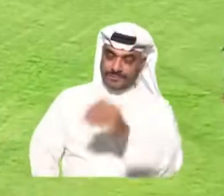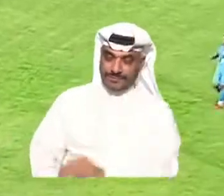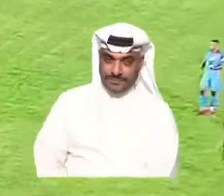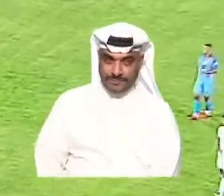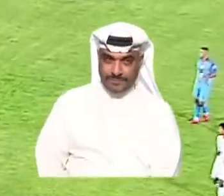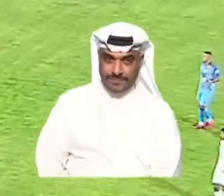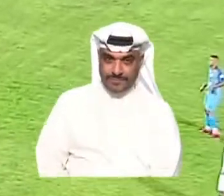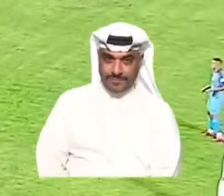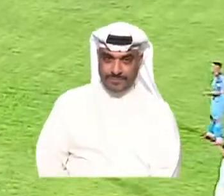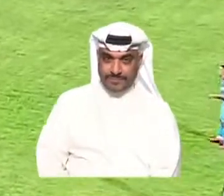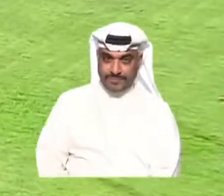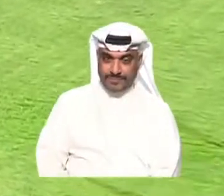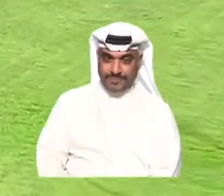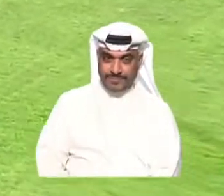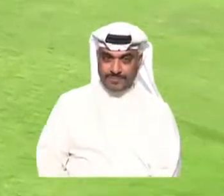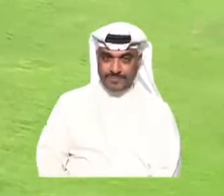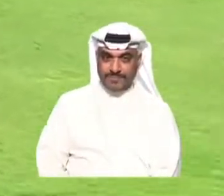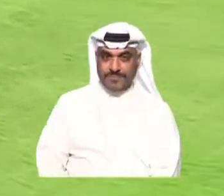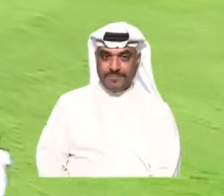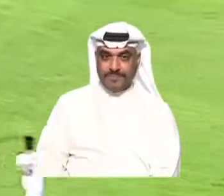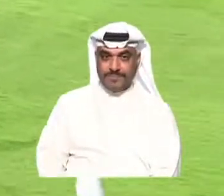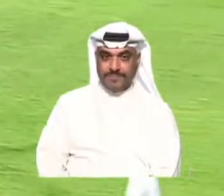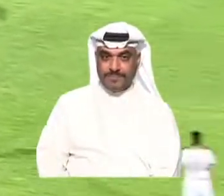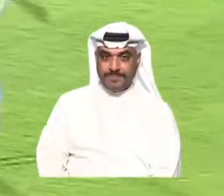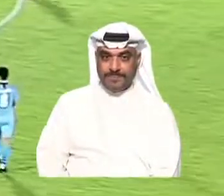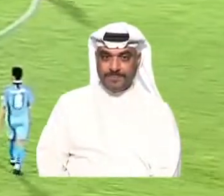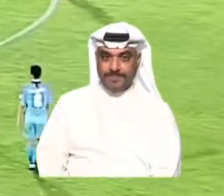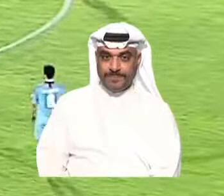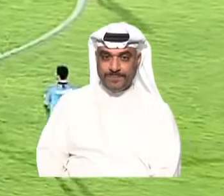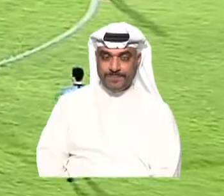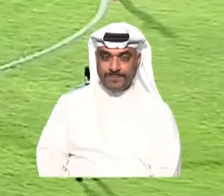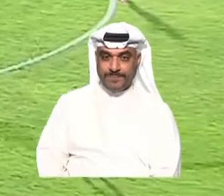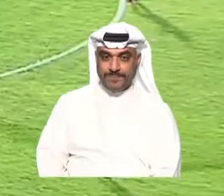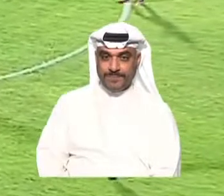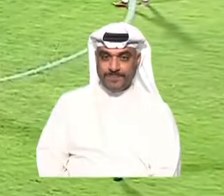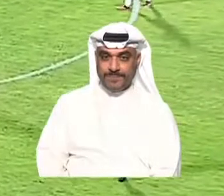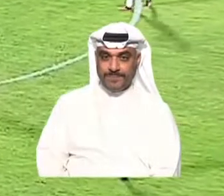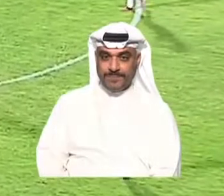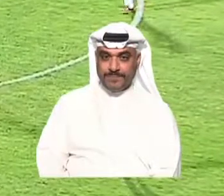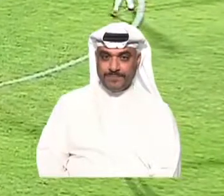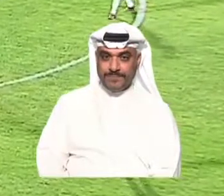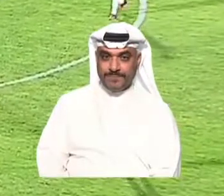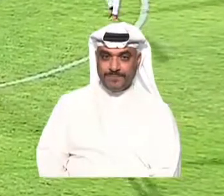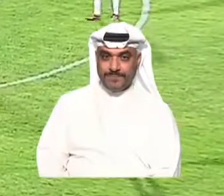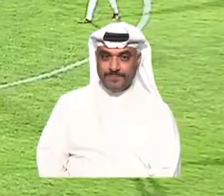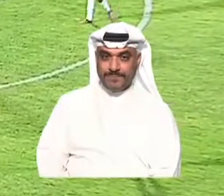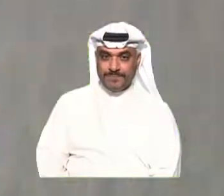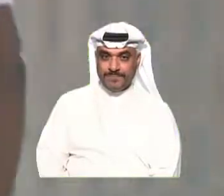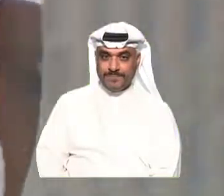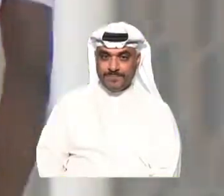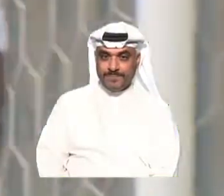قدم سريع الآن فيصل زايد، عبد المنطقة 18 حق بالرأس، الله،